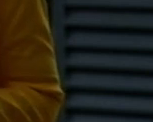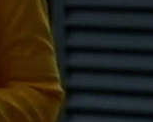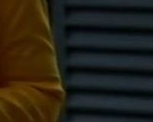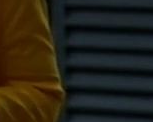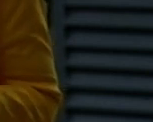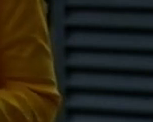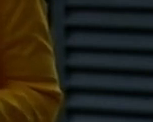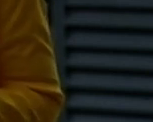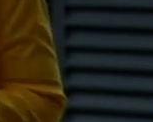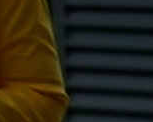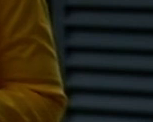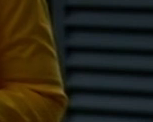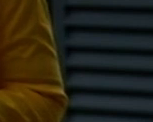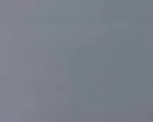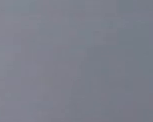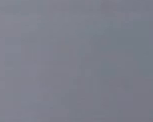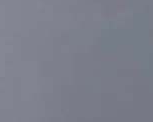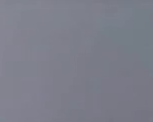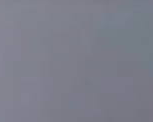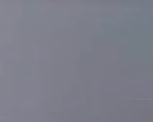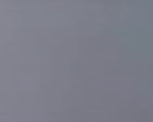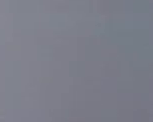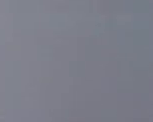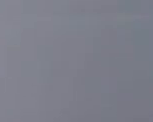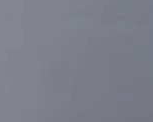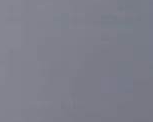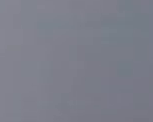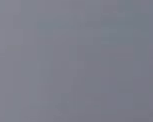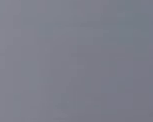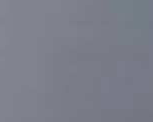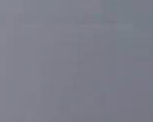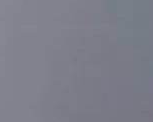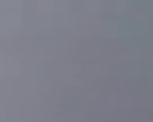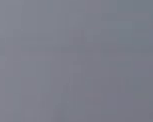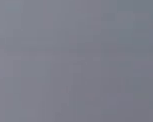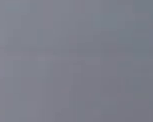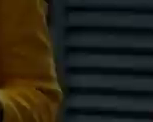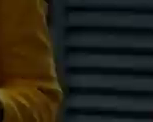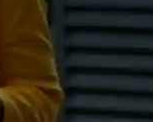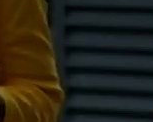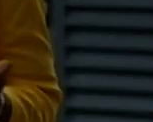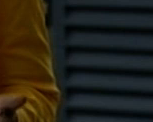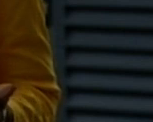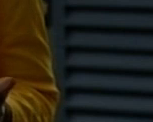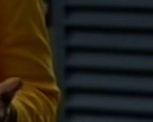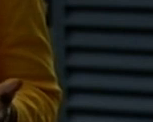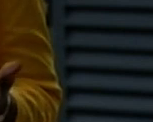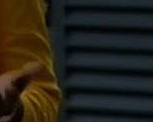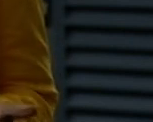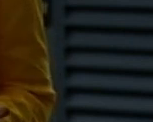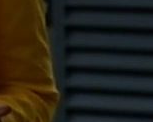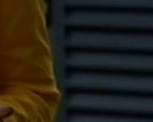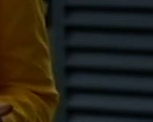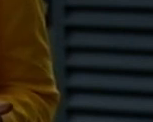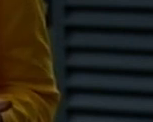installations de la Banque Centrale du Congo, mais on a vu aussi un nouveau bâtiment qui appartiendrait au président de